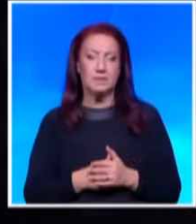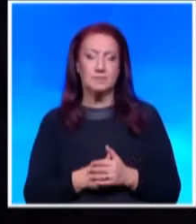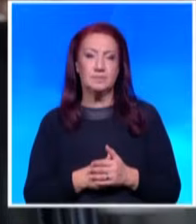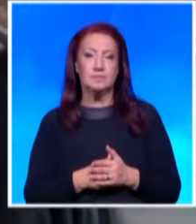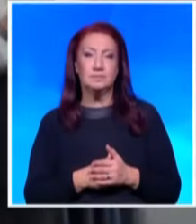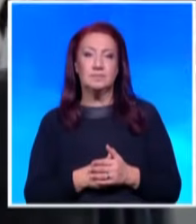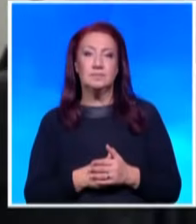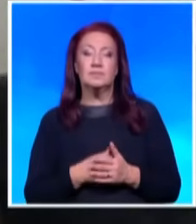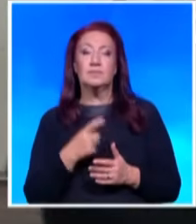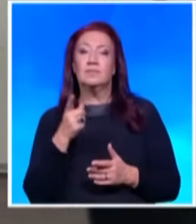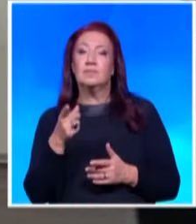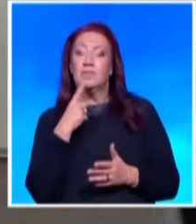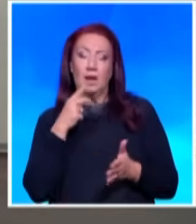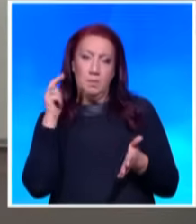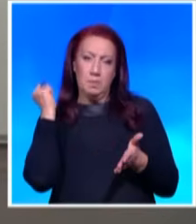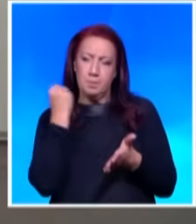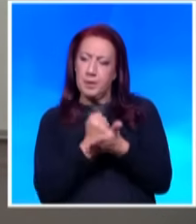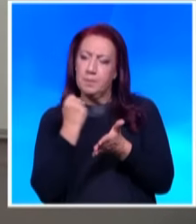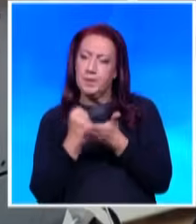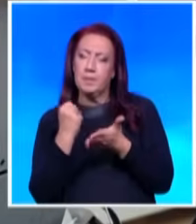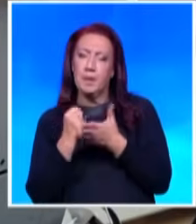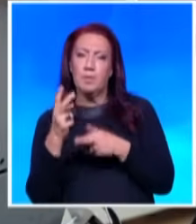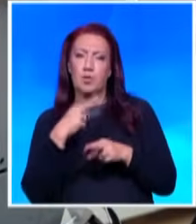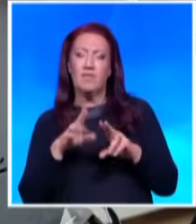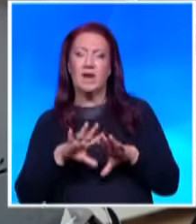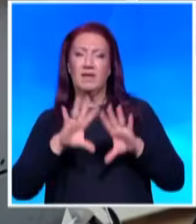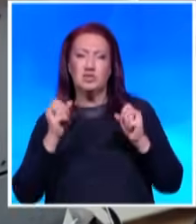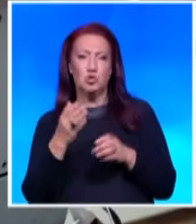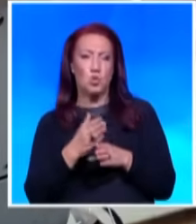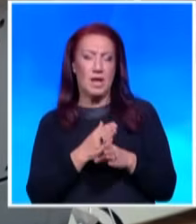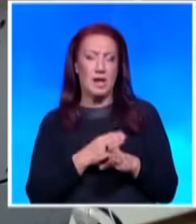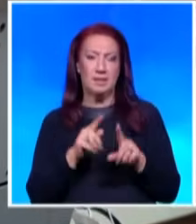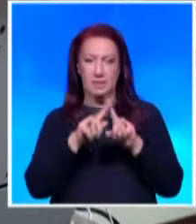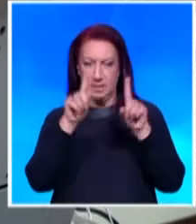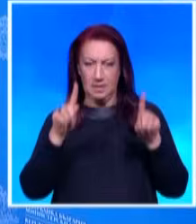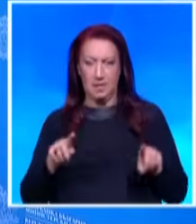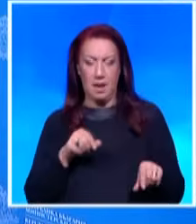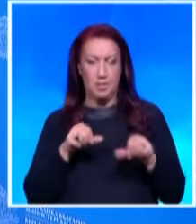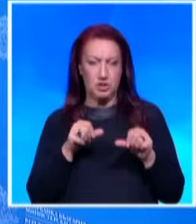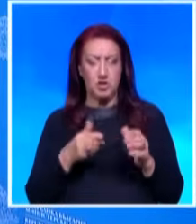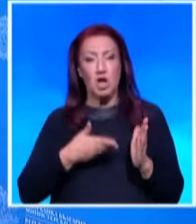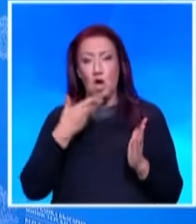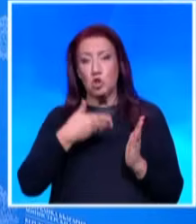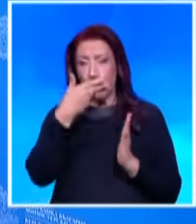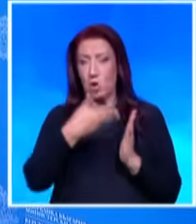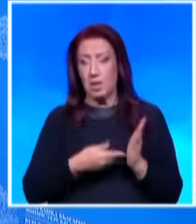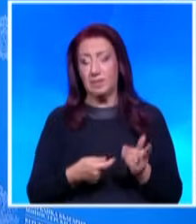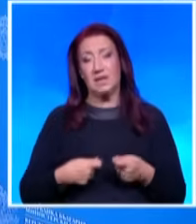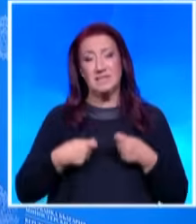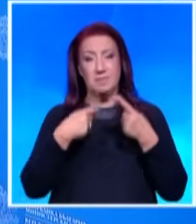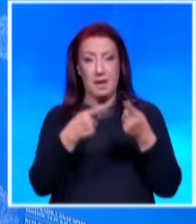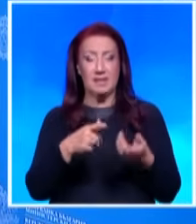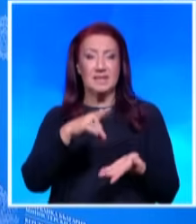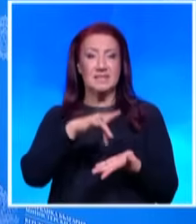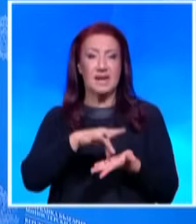удостоверяването на машините за гласуване на балотажа. Докладът с удостоверяването вече е изпратен в Централната